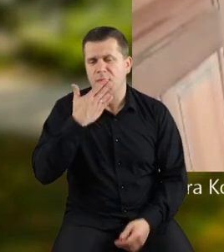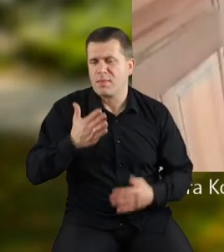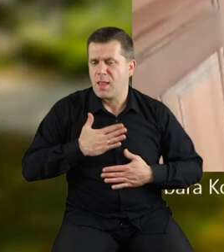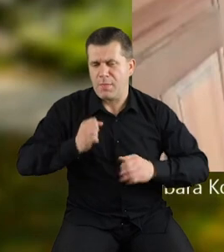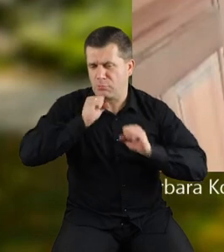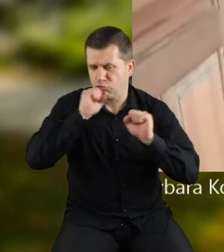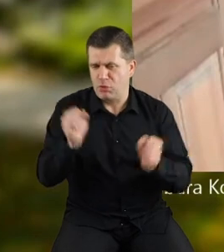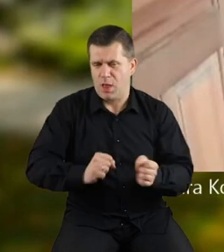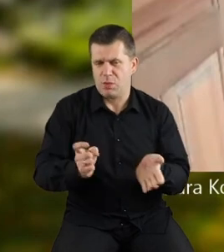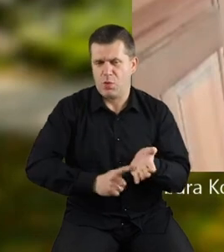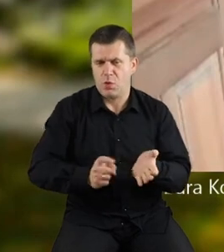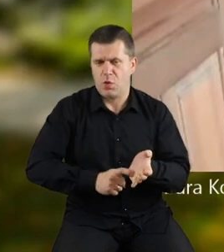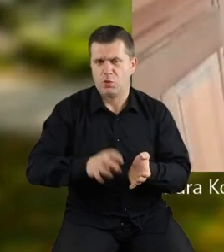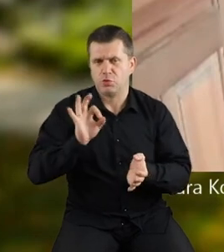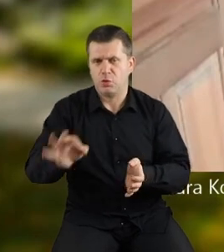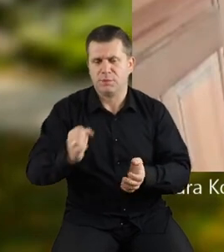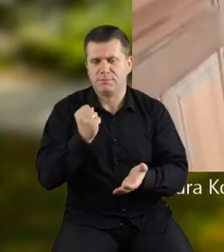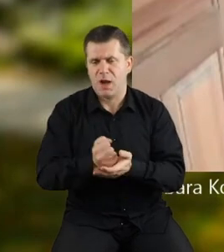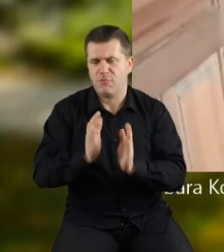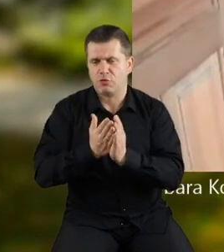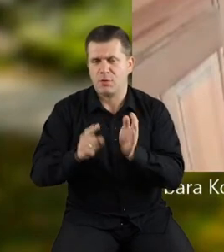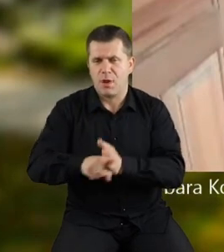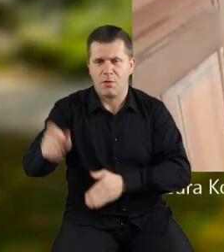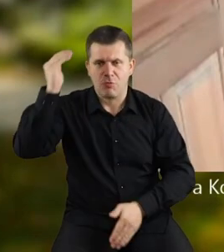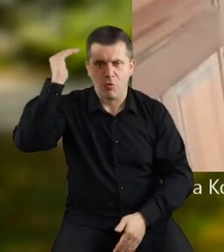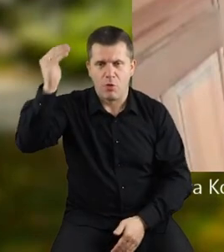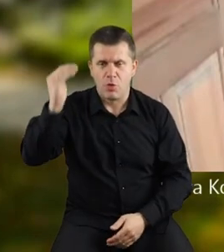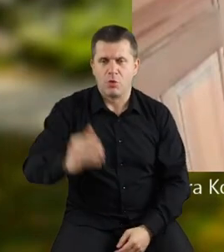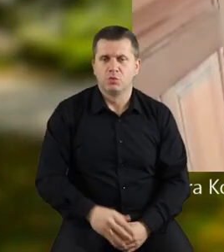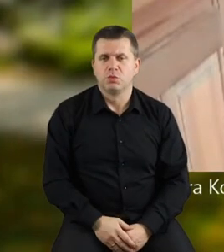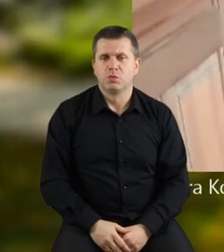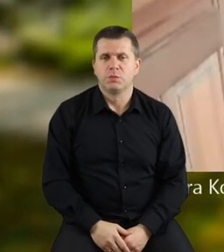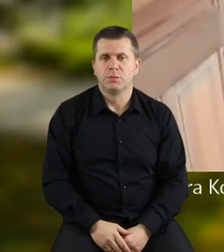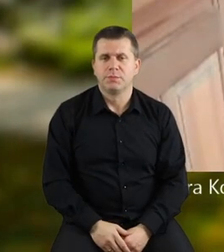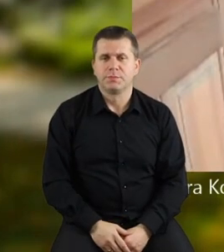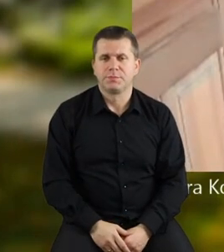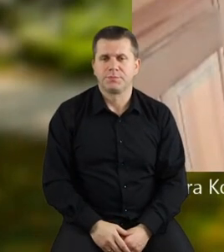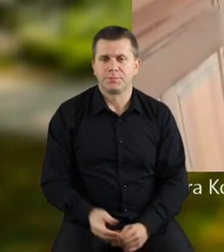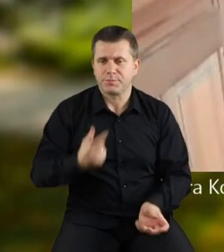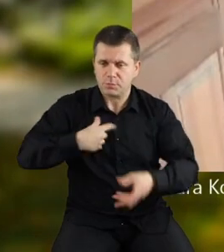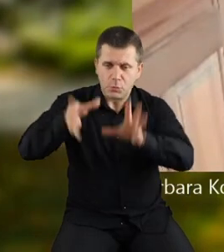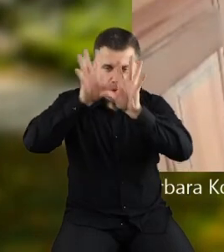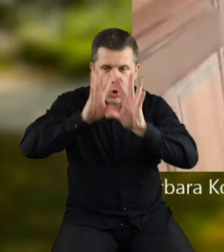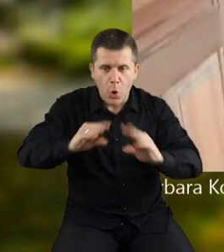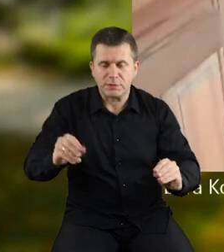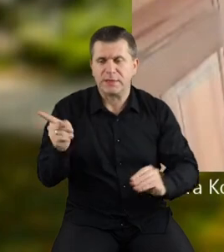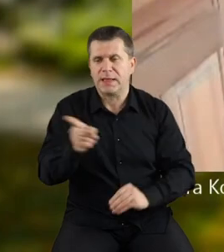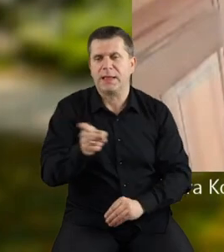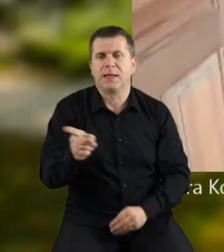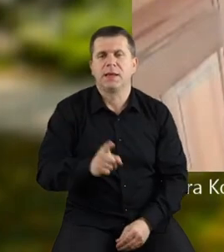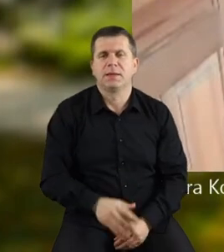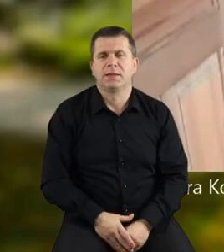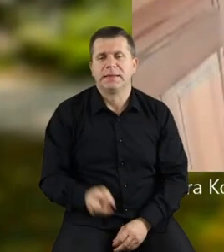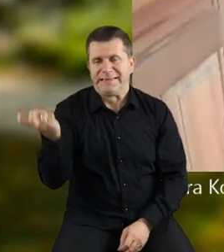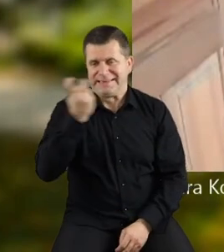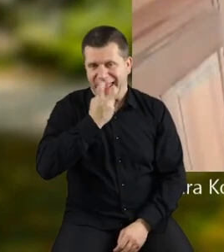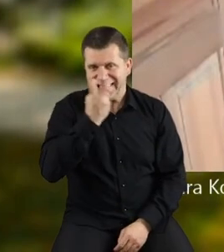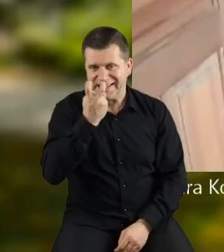Nie mam też żadnych oczekiwań, jeżeli chodzi o książki dorosłe. W sensie docenienia ich,